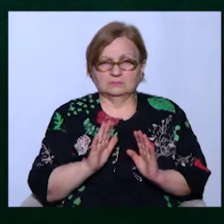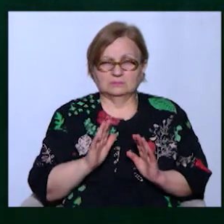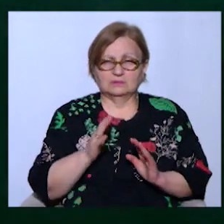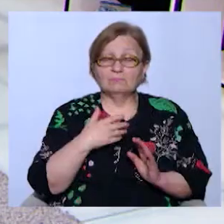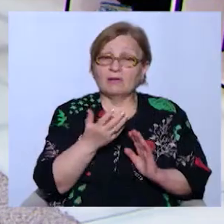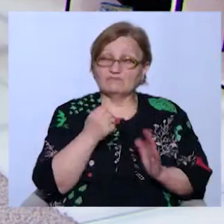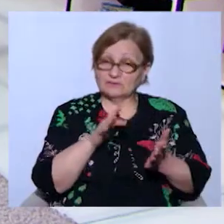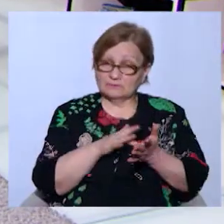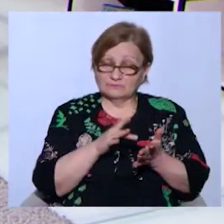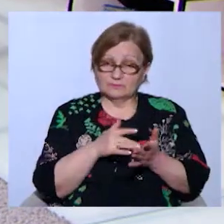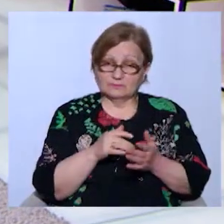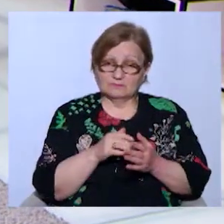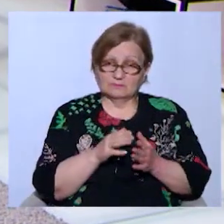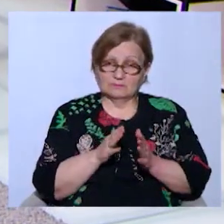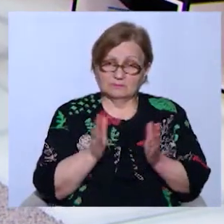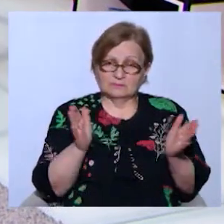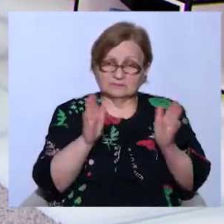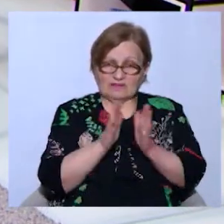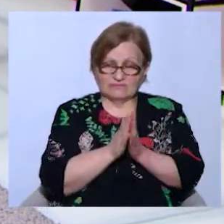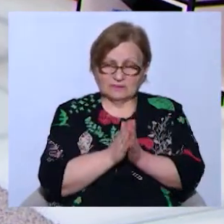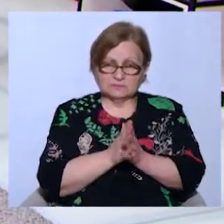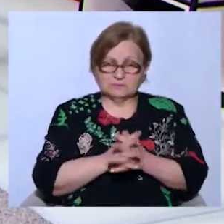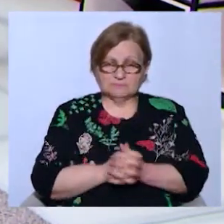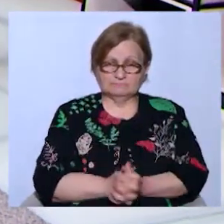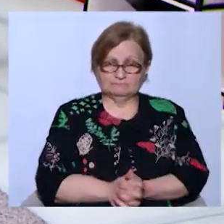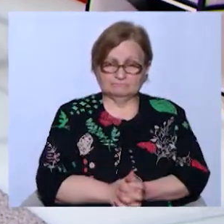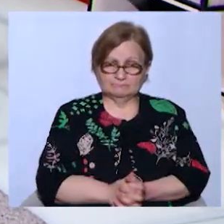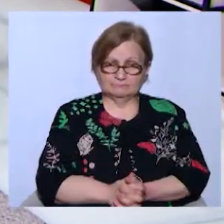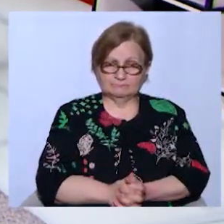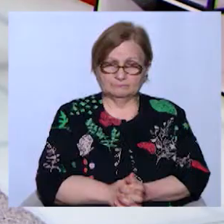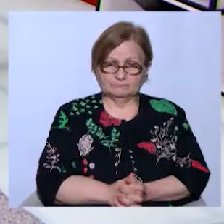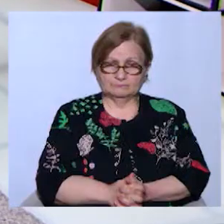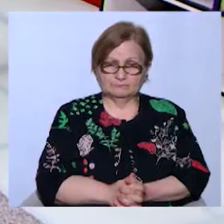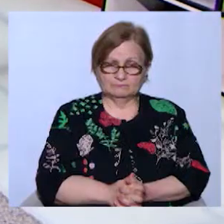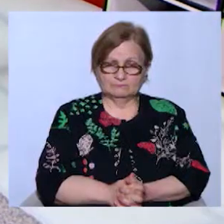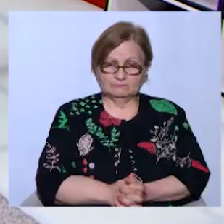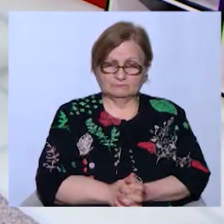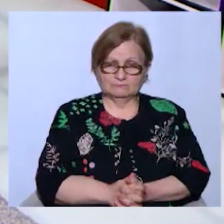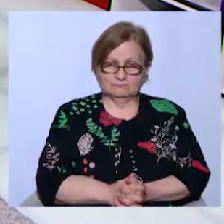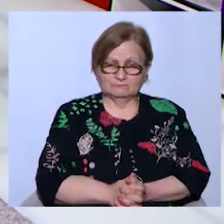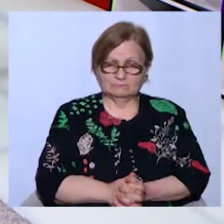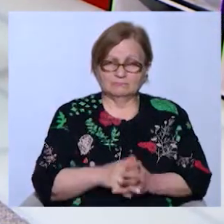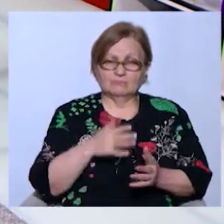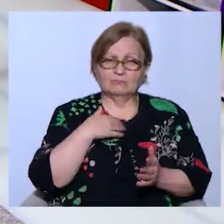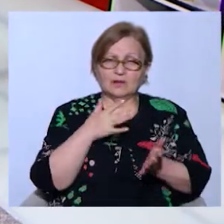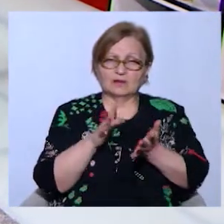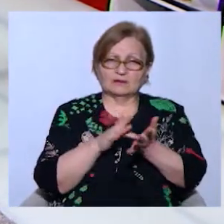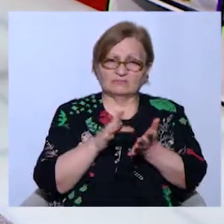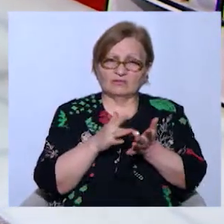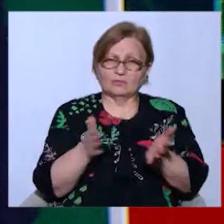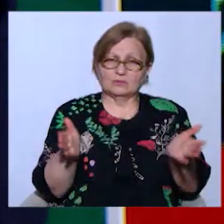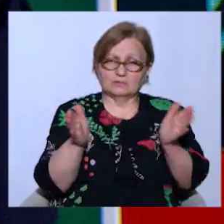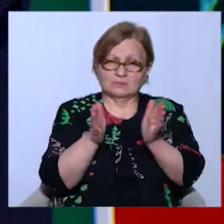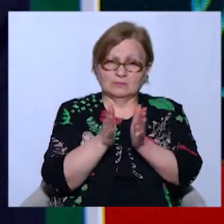რვეული და გადავკეცე. აი რასთან ამაქვს საქმე, ხედავთ, რვეული გადავკეცე,